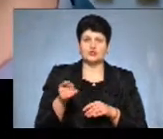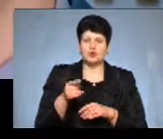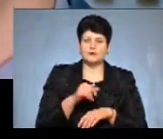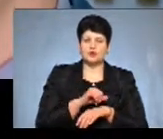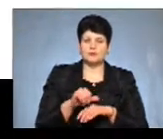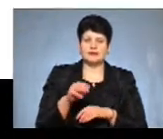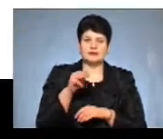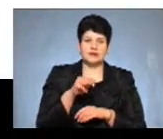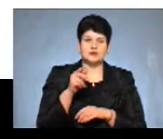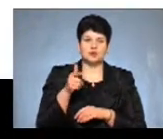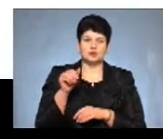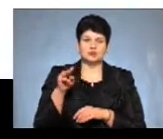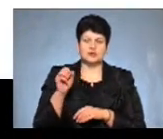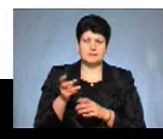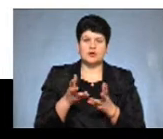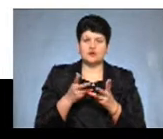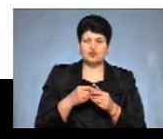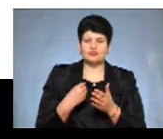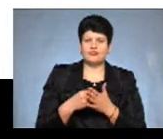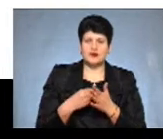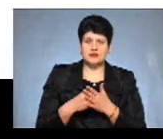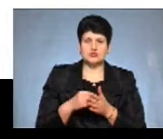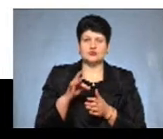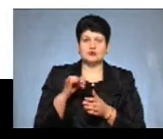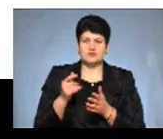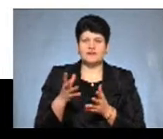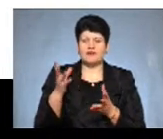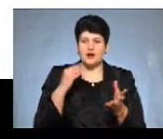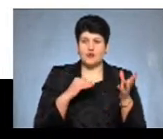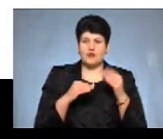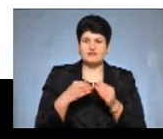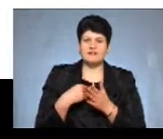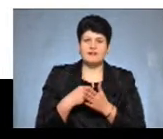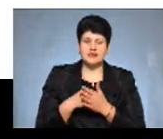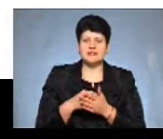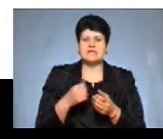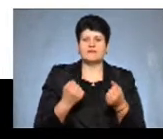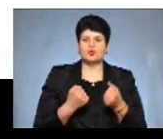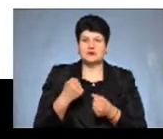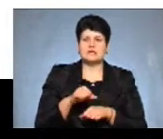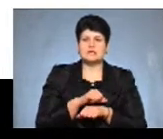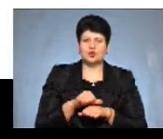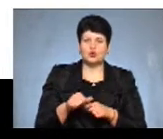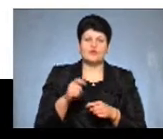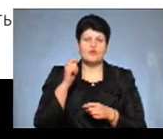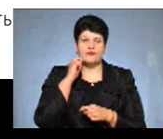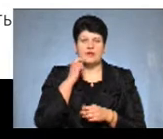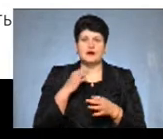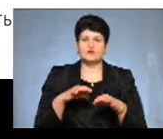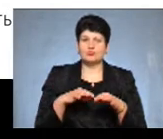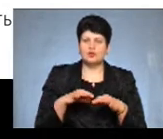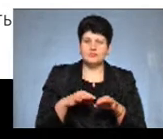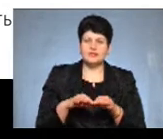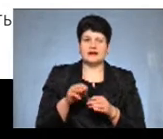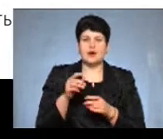Тарас Гутик. При розрахунку вартості розмитнення враховується вартість автомобіля за кордоном, вік автомобіля, об'єм двигуна, тип